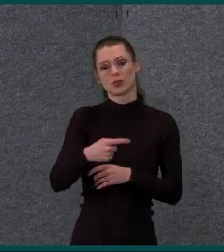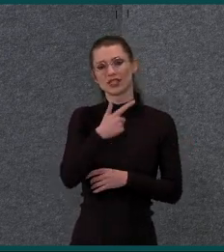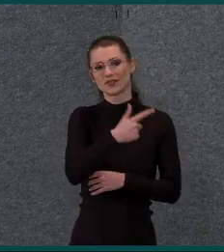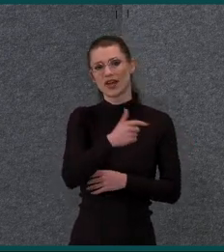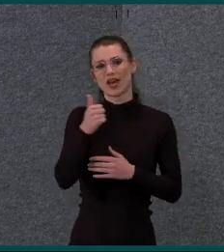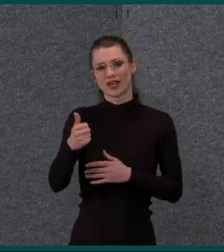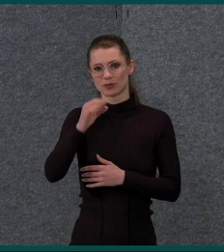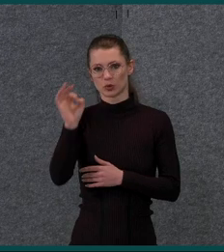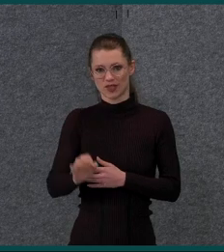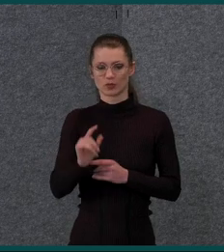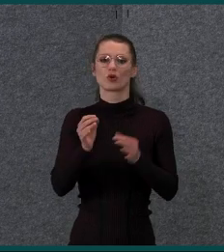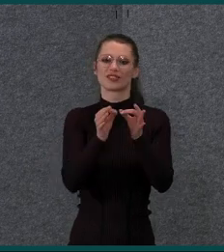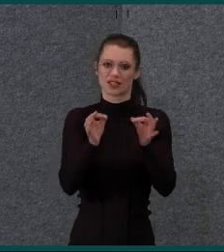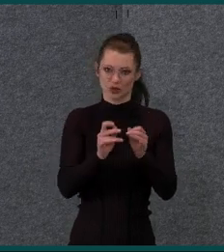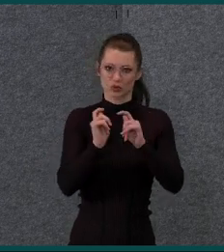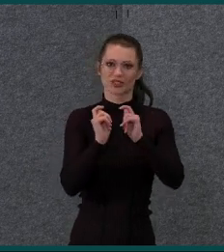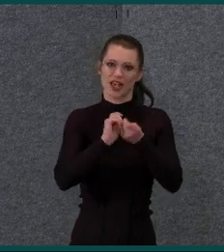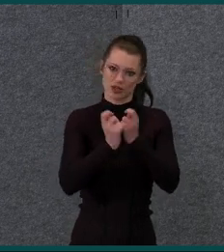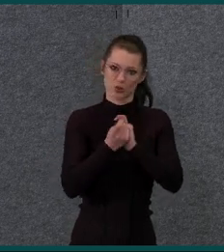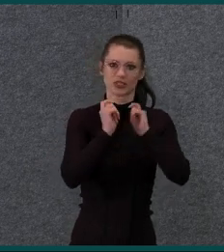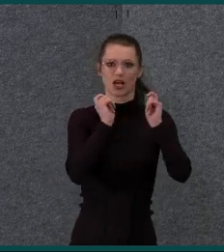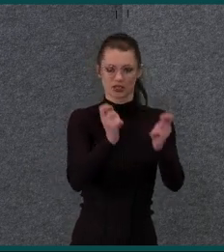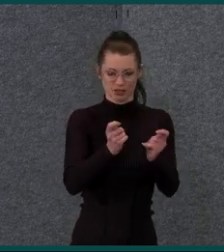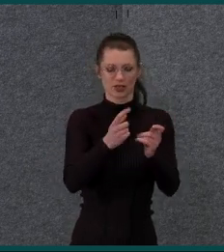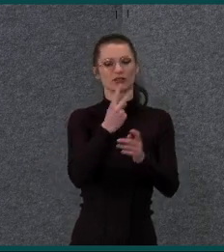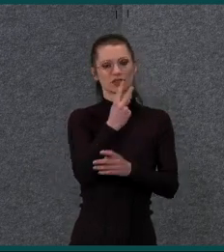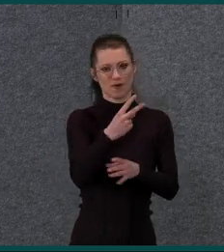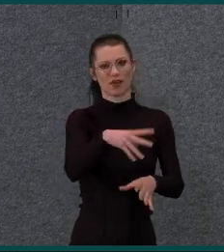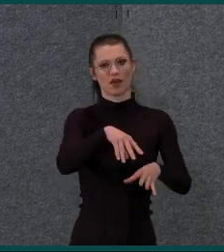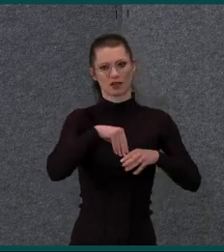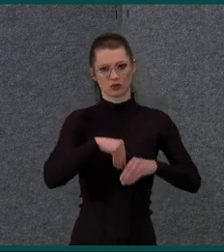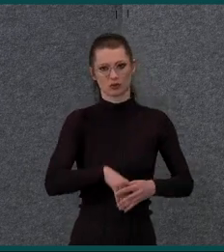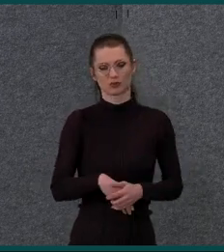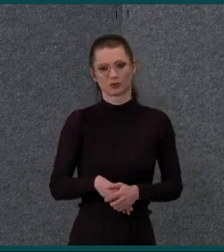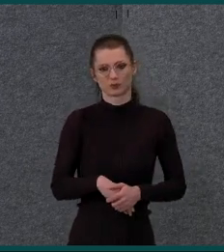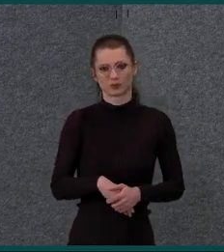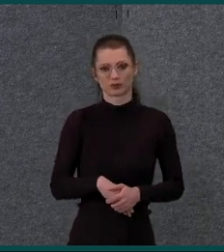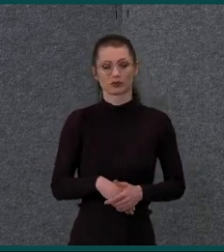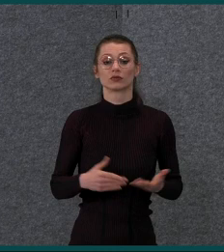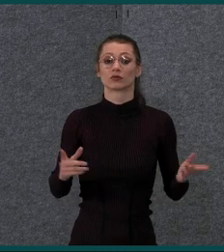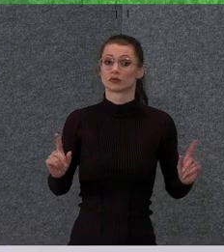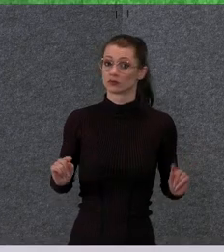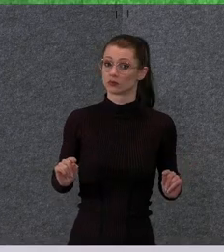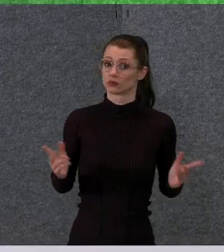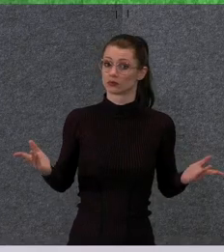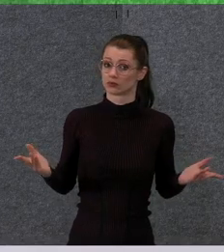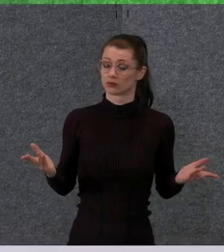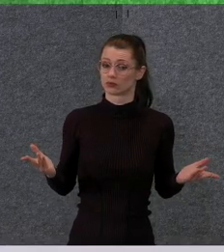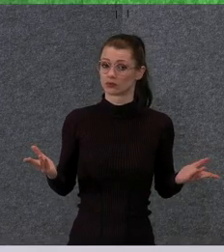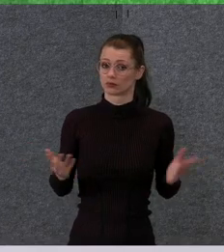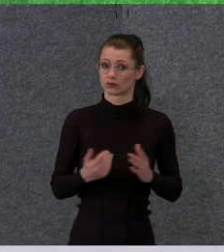74,21%. Damit ist auch der Satzungsänderungsantrag 2 angenommen. Von unserer Seite bleibt uns jetzt